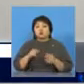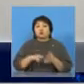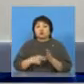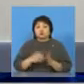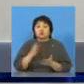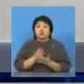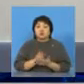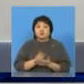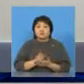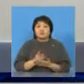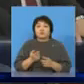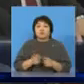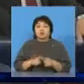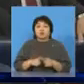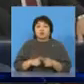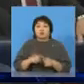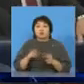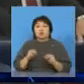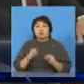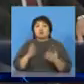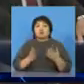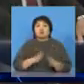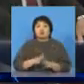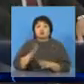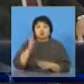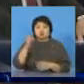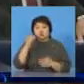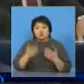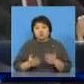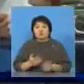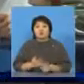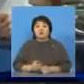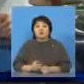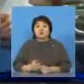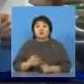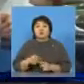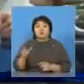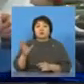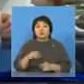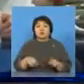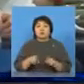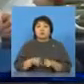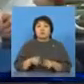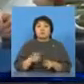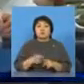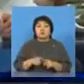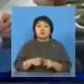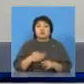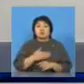алдымызға жоспар қойдық. Оны амандық болса орындап шығамыз деп отырмыз. Оның барлығында да